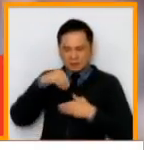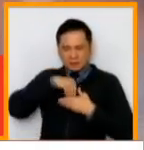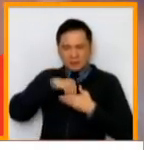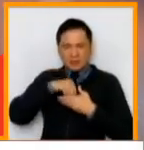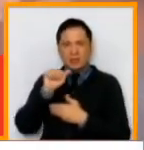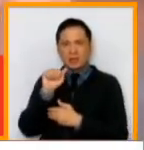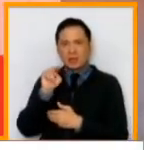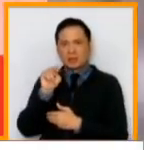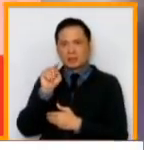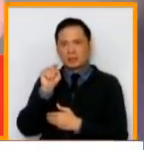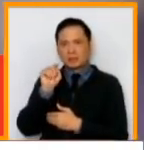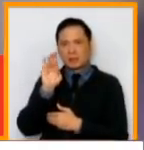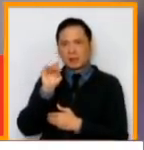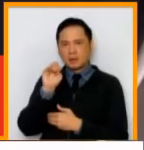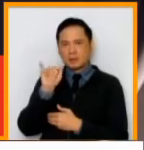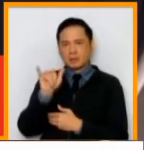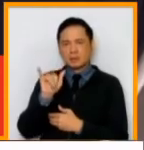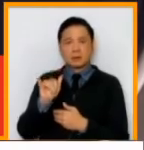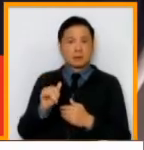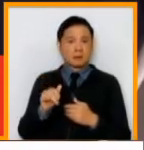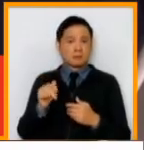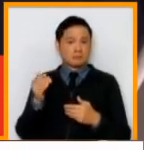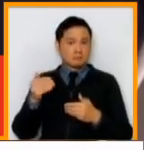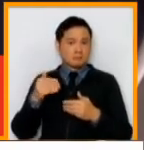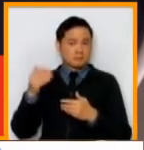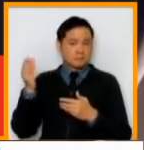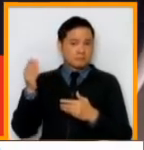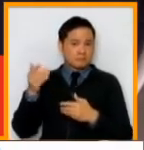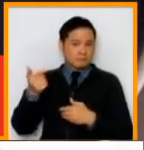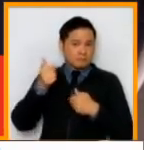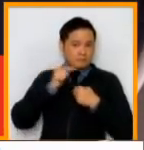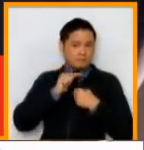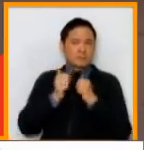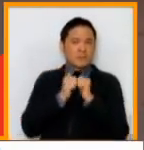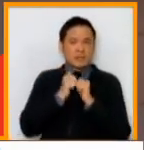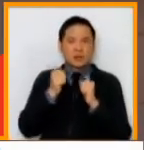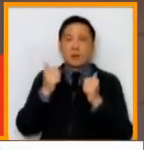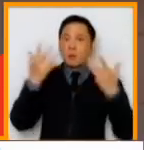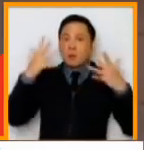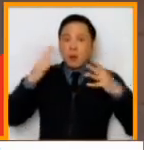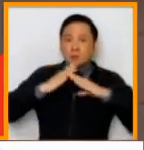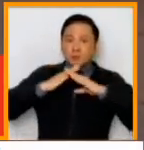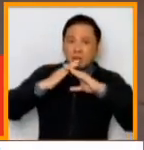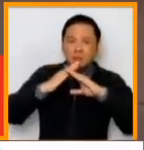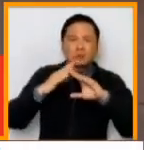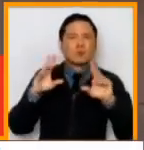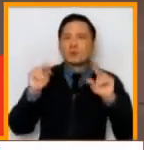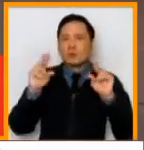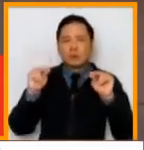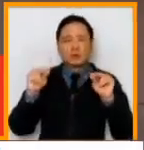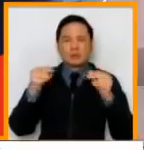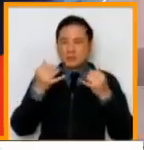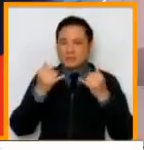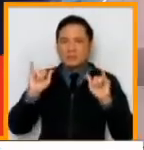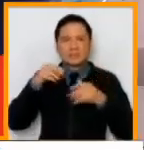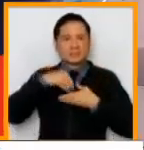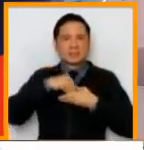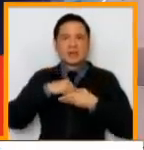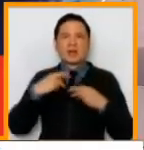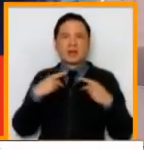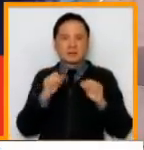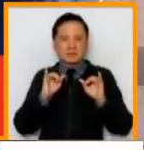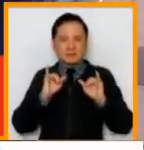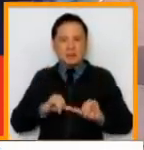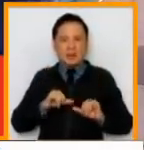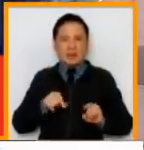nangangahulugang walang-wala ng proteksyon. May natitira pang sapat na antibodies para protektahan ka laban sa severe COVID. Wala pa nga lang